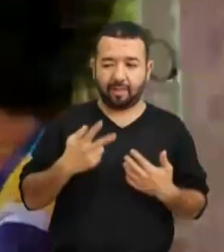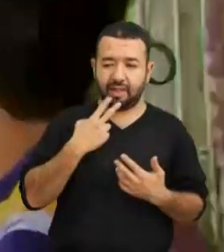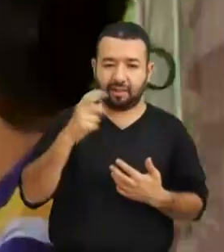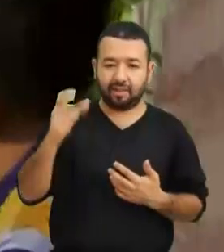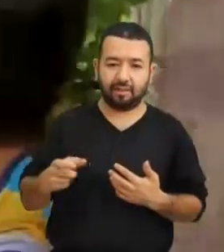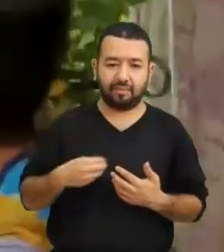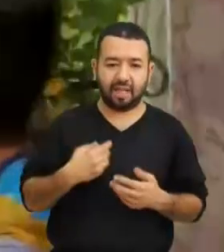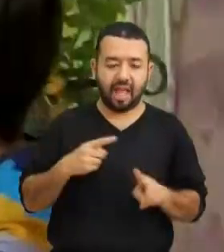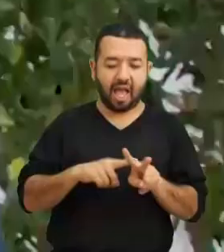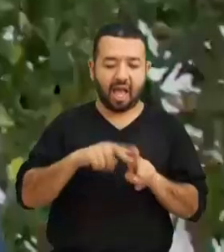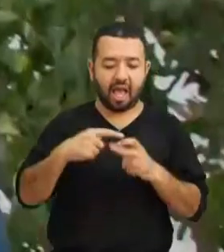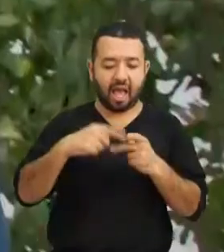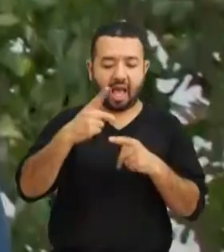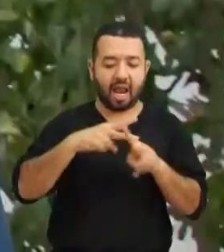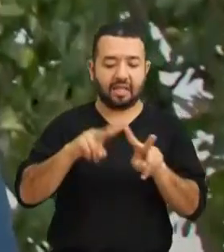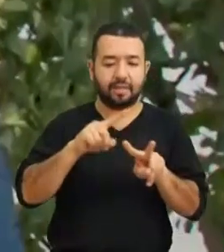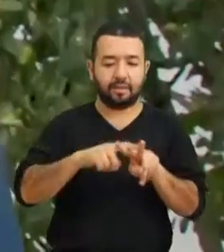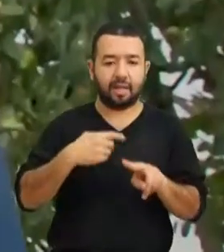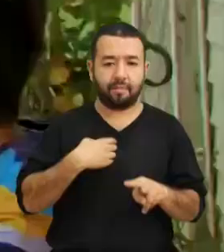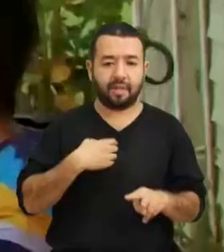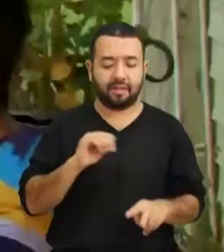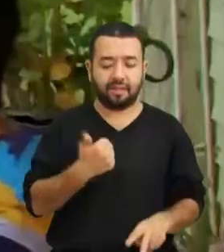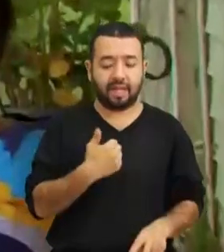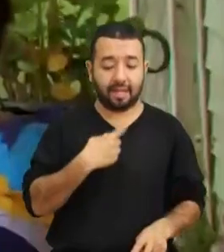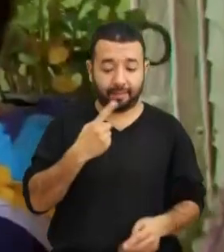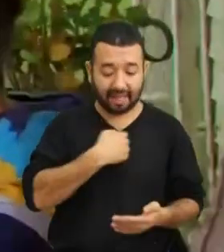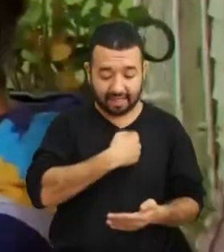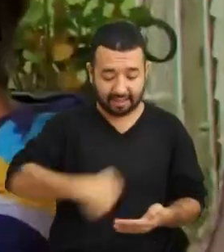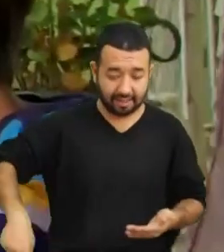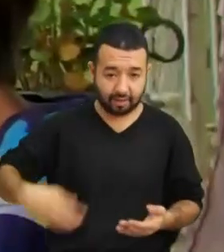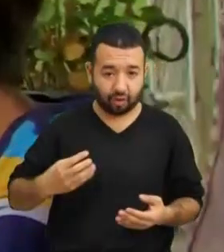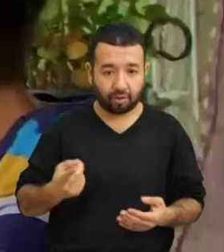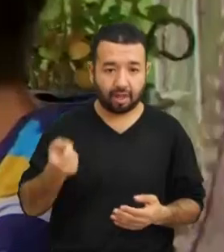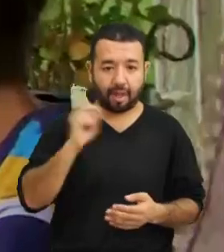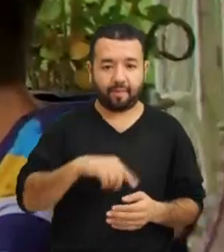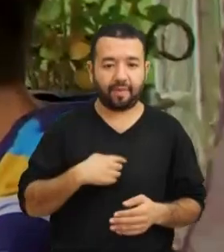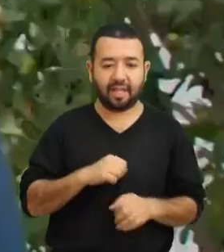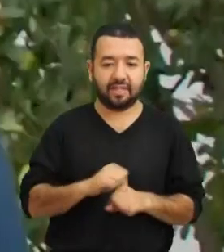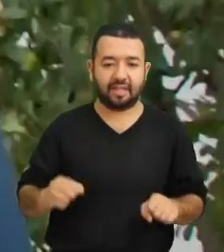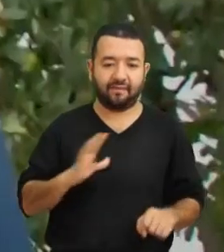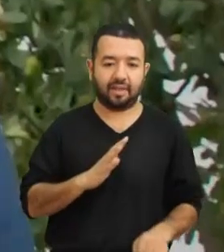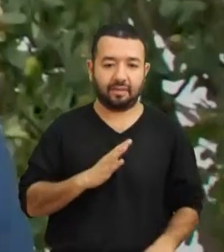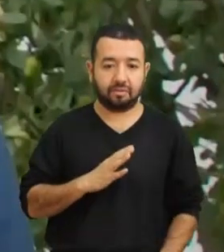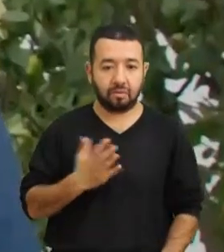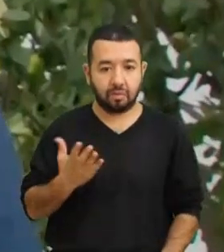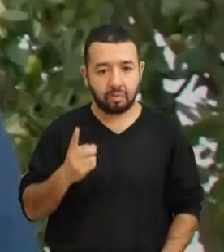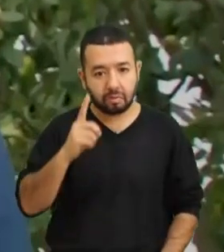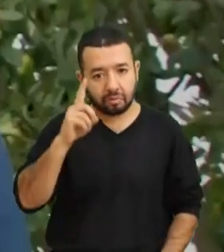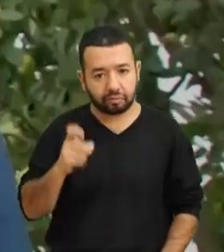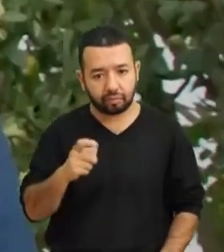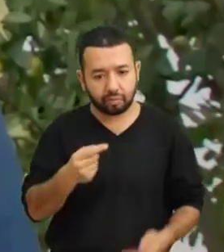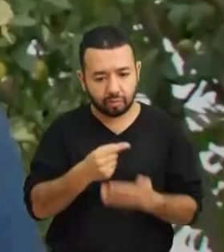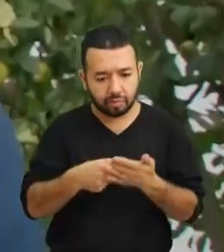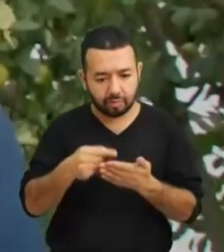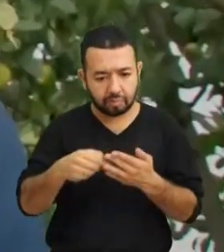biliyorsunuz karizma benim teflon tava gibi. Bir kere çizildikten sonra bir daha iflah olmaz. Vay vay vay. Sende